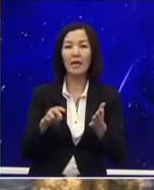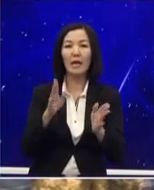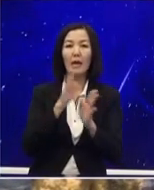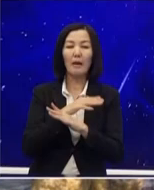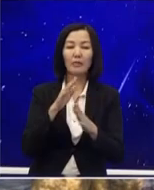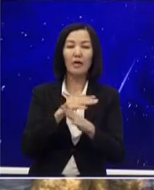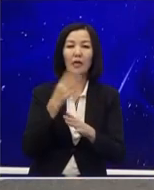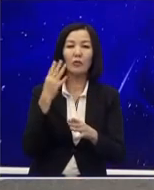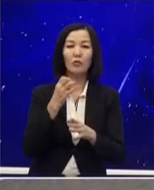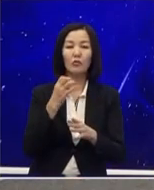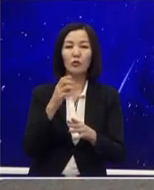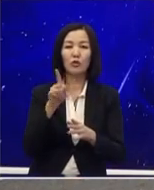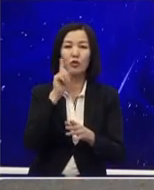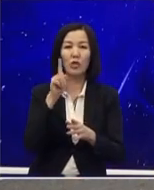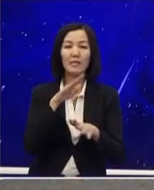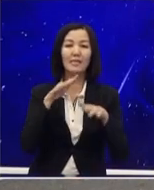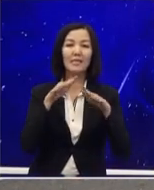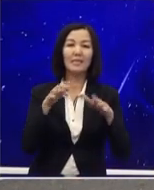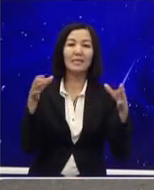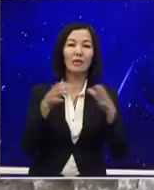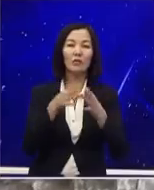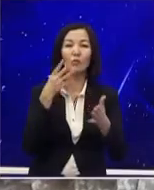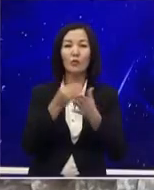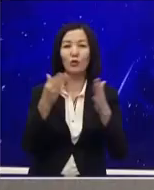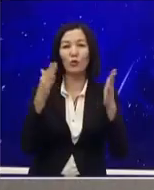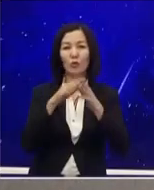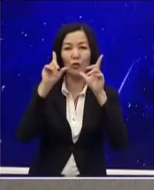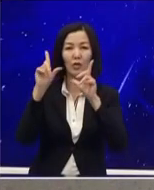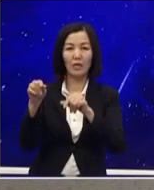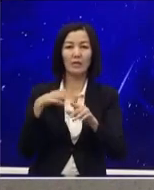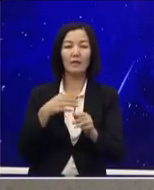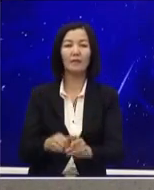гарнизонында 400-ден аса жас десантшы туған аймағын аттанды.